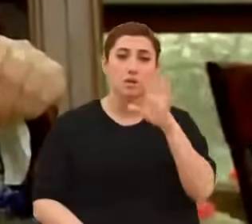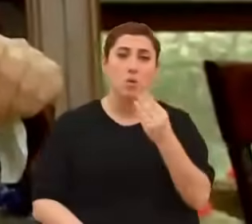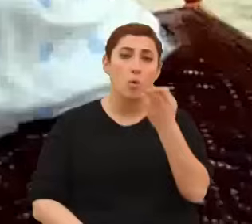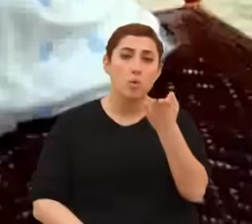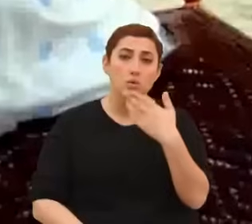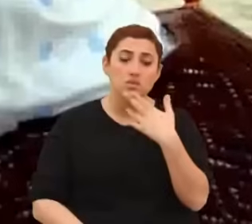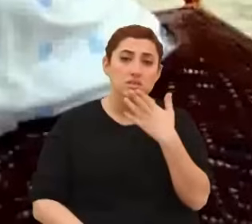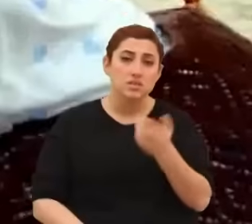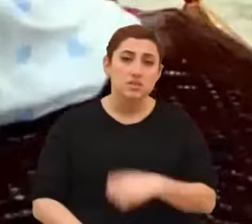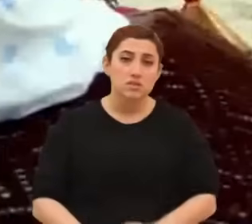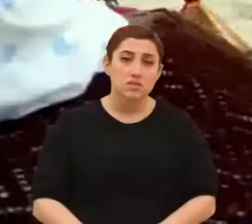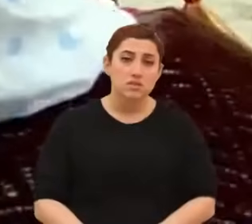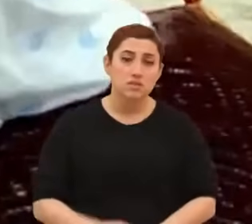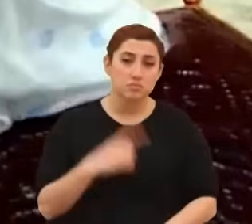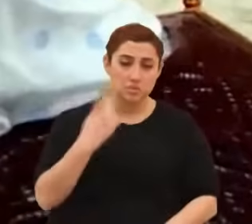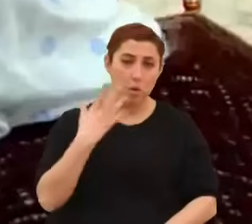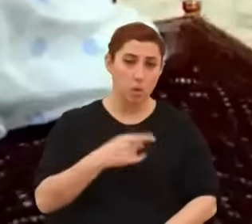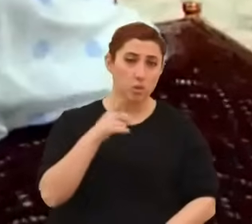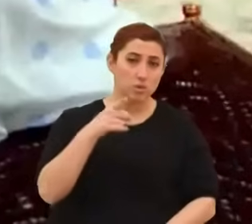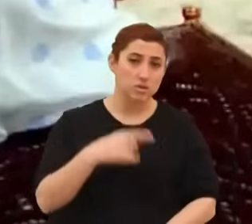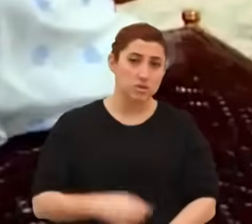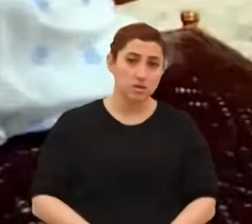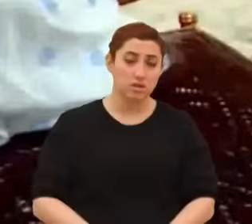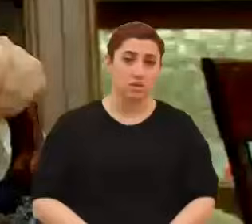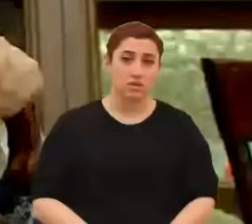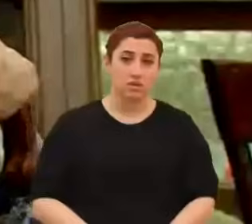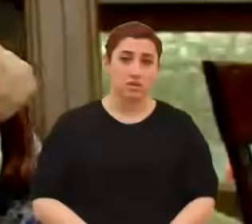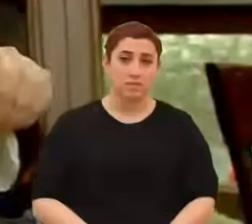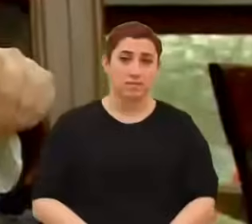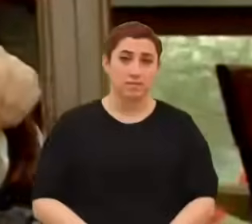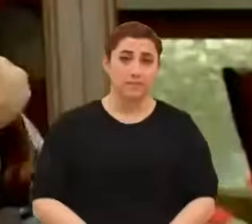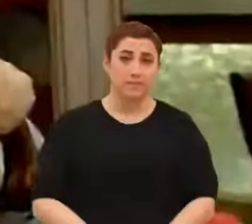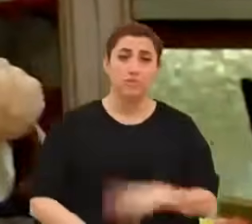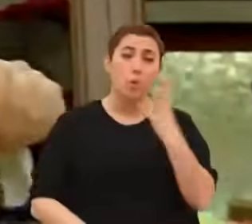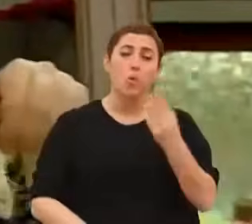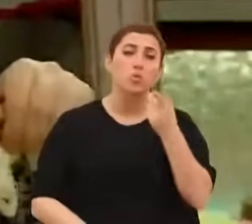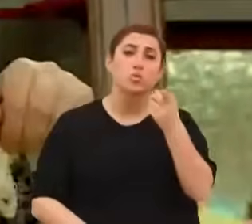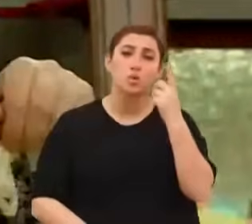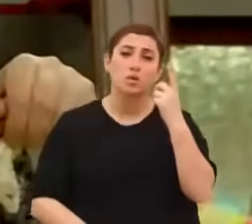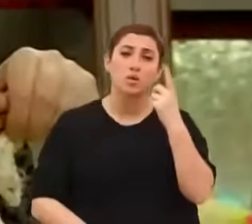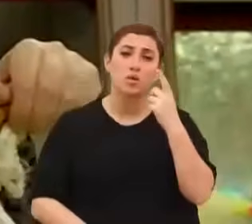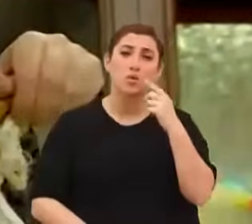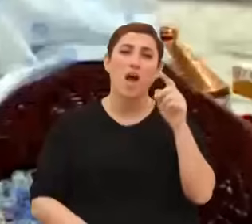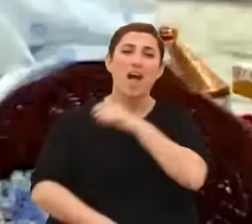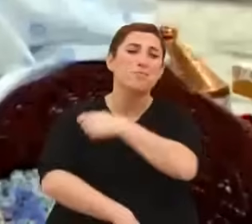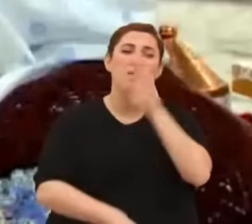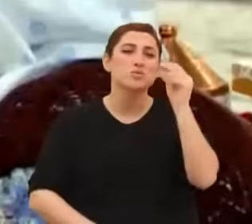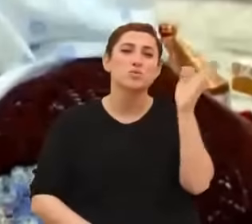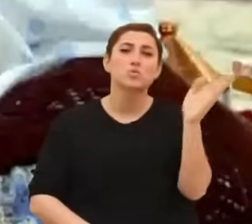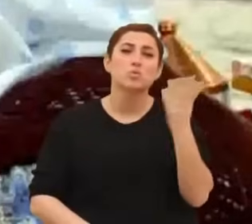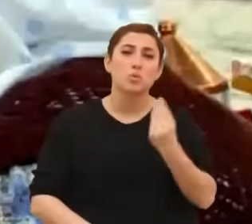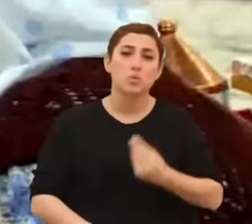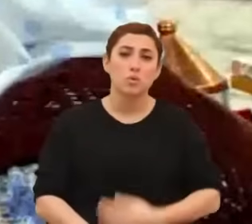olayım oraya? Bir şey olayım sana. Hı? Ne oldu senin o Almancı çocuk?